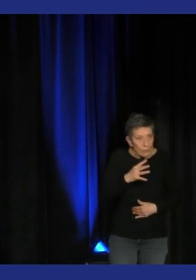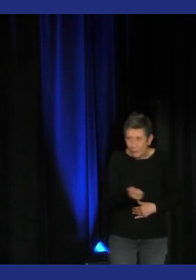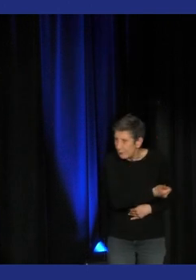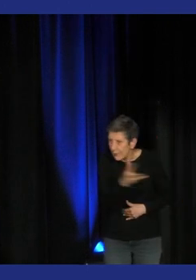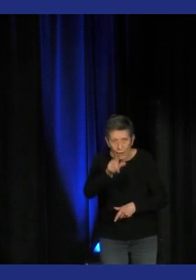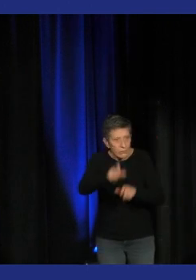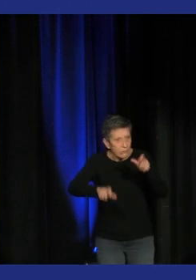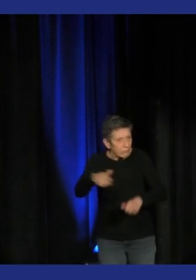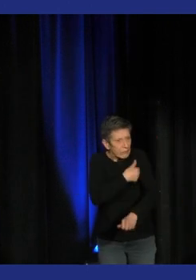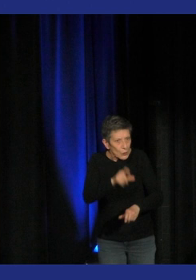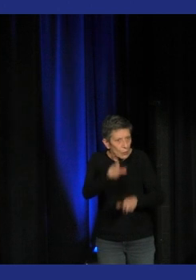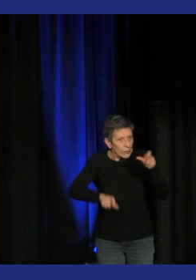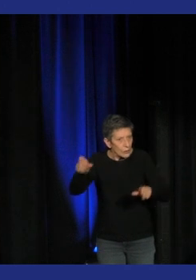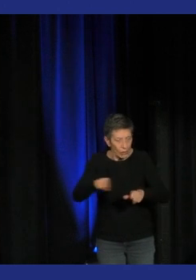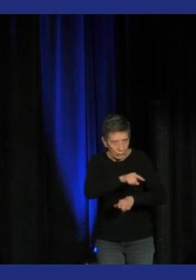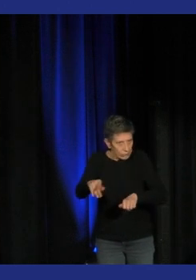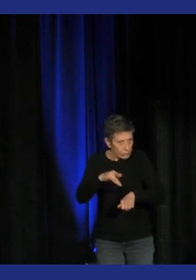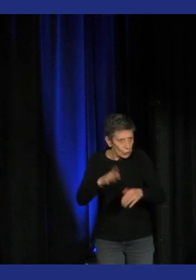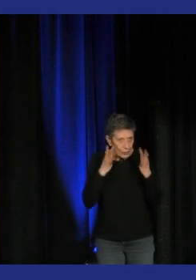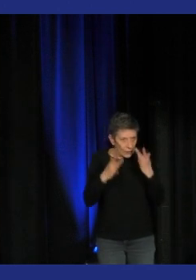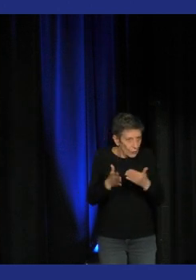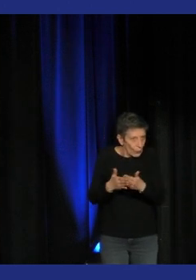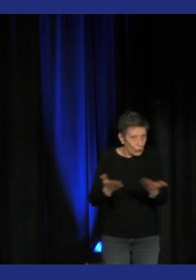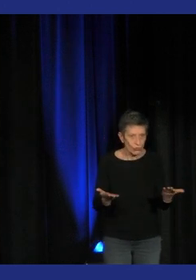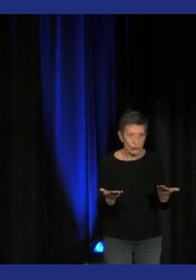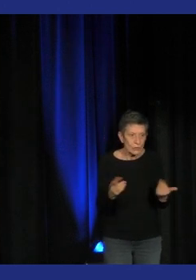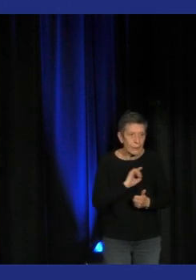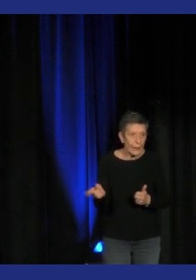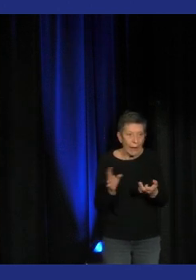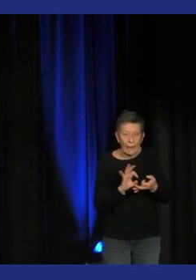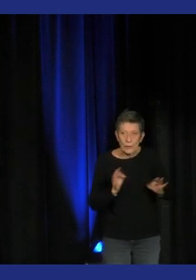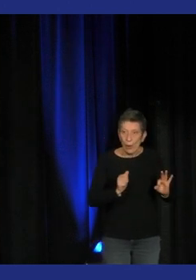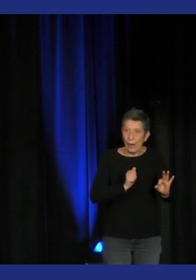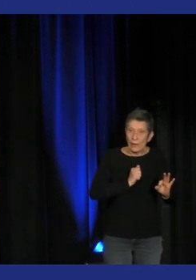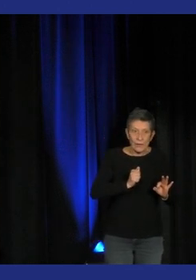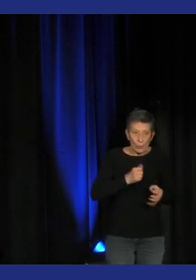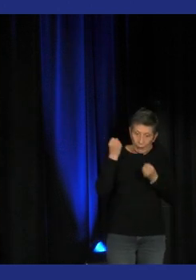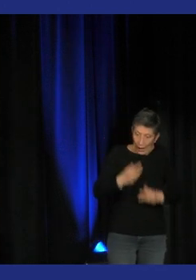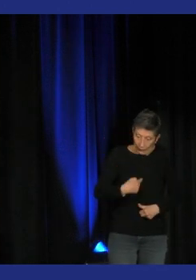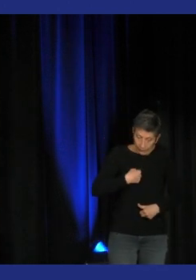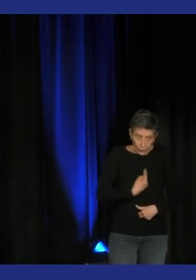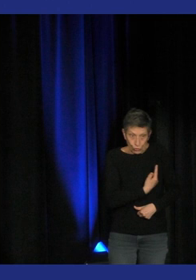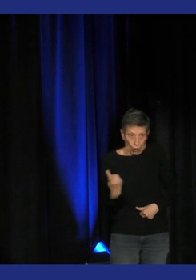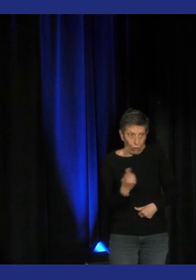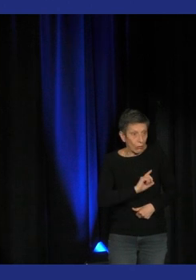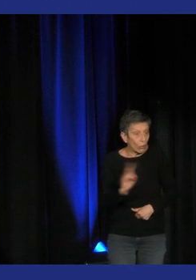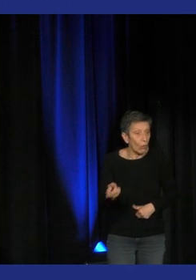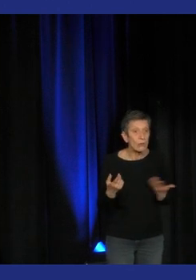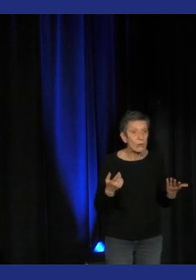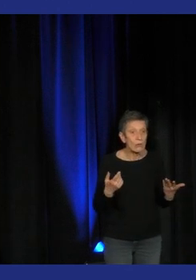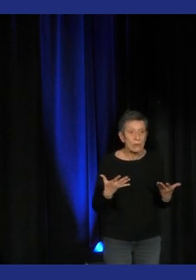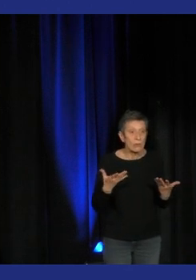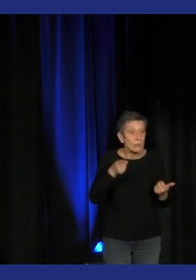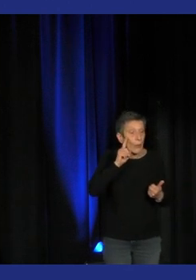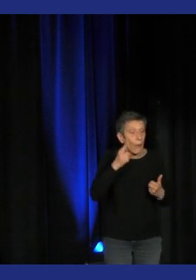pour ça que ça fait un système. En fait, c'est pas des histoires individuelles qui nous arrivent à nous personnellement parce que notre